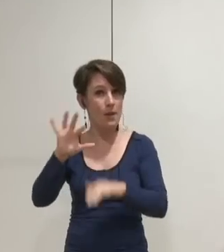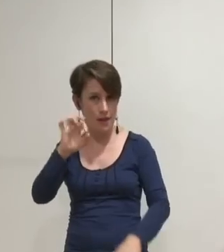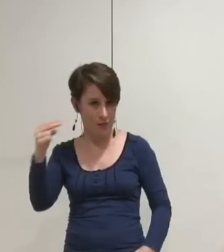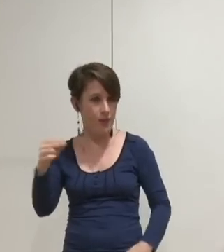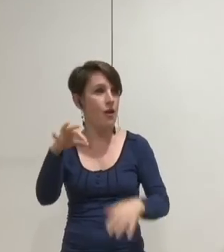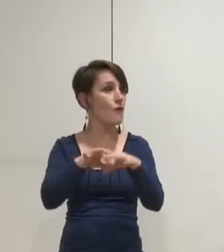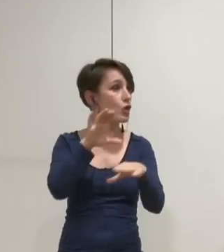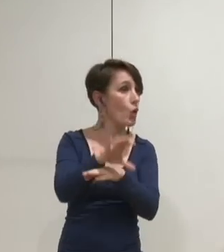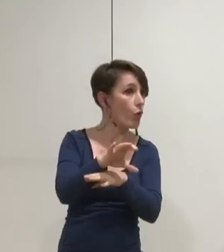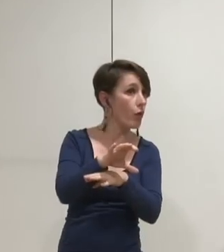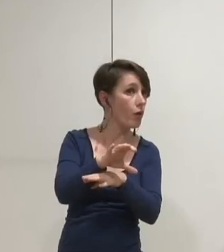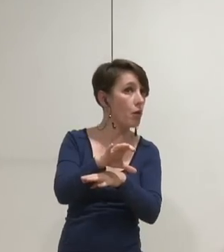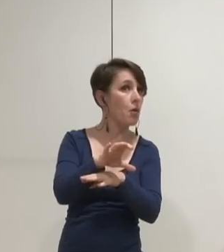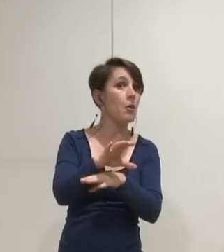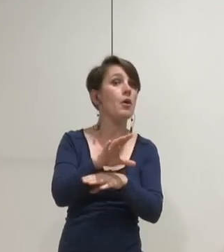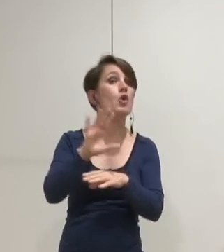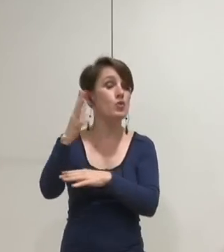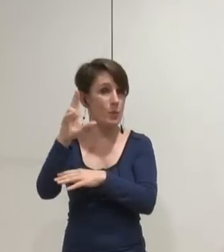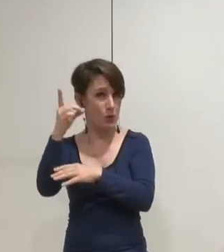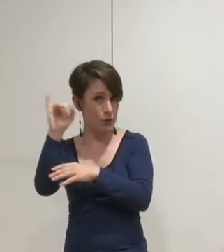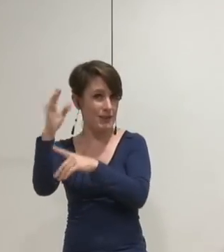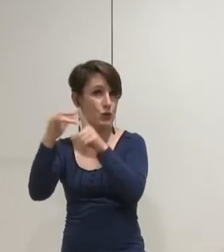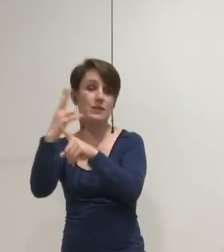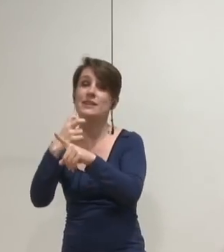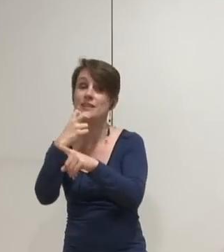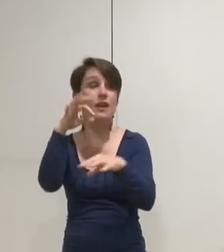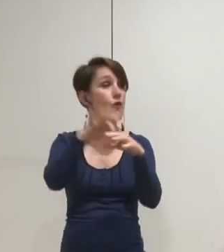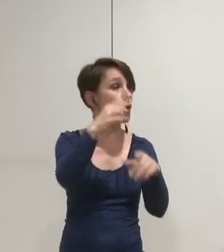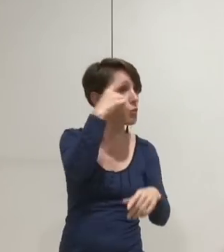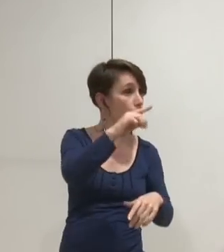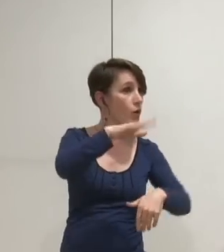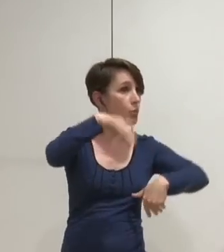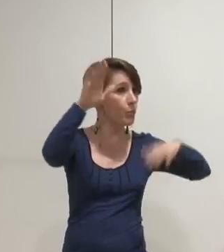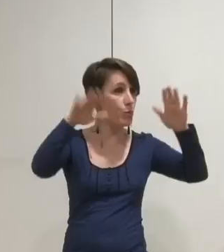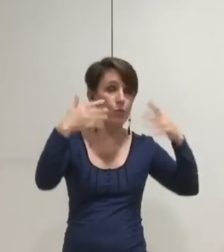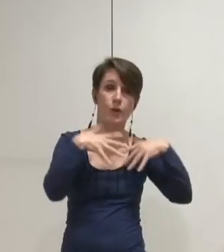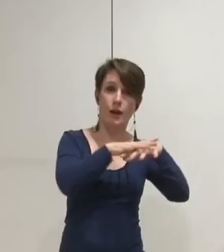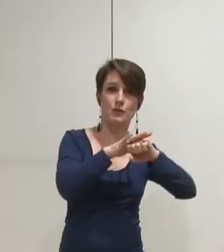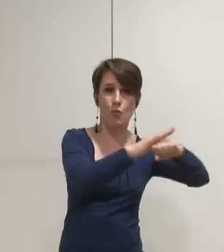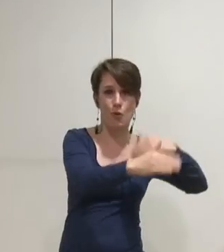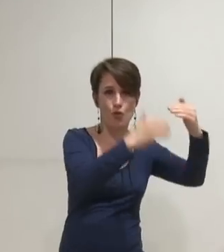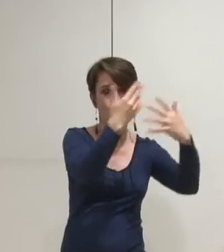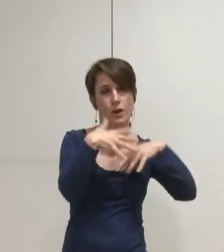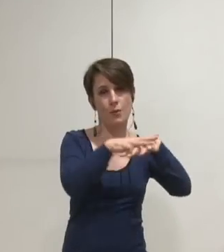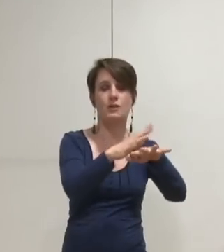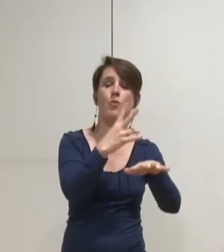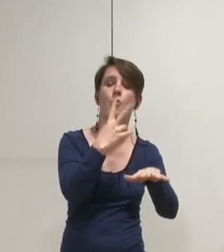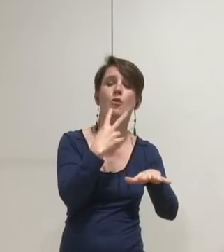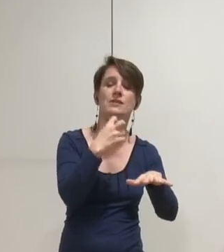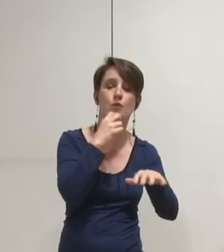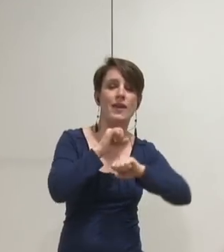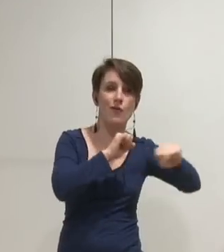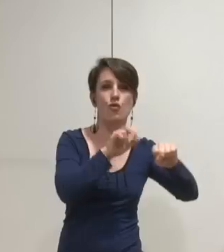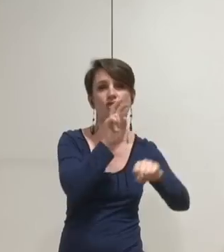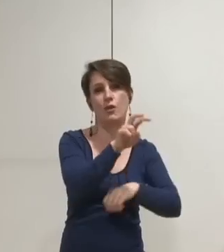National qui vote contre UMP udi société civile qui vote pour rassemblement de gauche et de progrès rassemblement citoyen de la gauche et